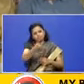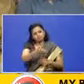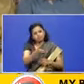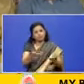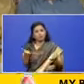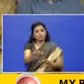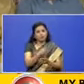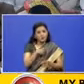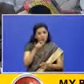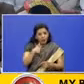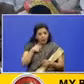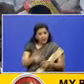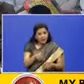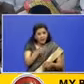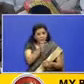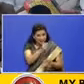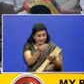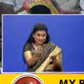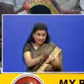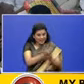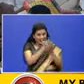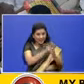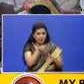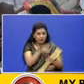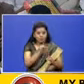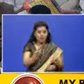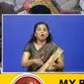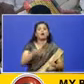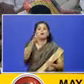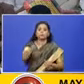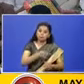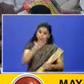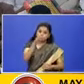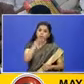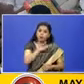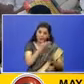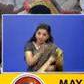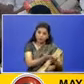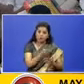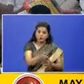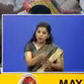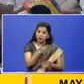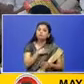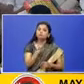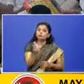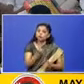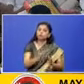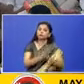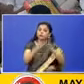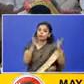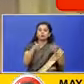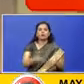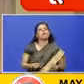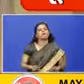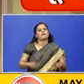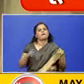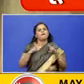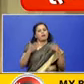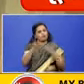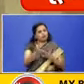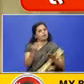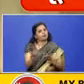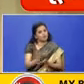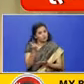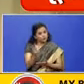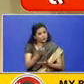पैसे बचे हैं इसका बच्चों के भलाई के लिए उपयोग कीजिए। उन पैसों का उपयोग अच्छा हो ताकि आपका जीवन को फायदा हो।